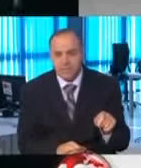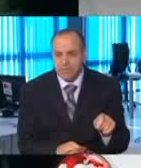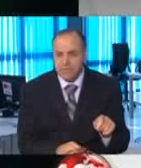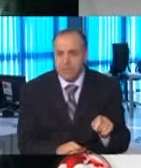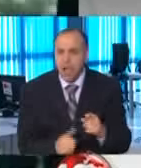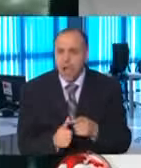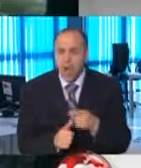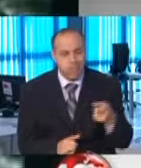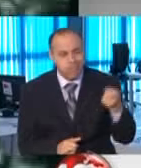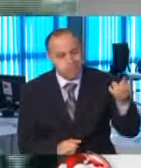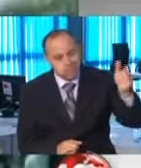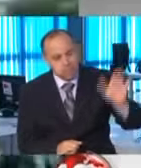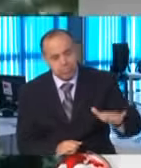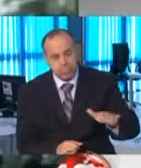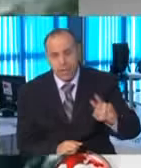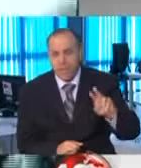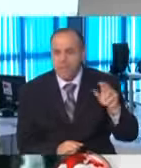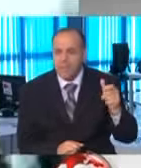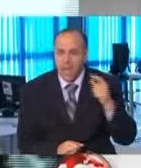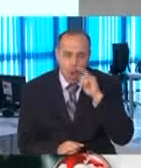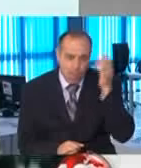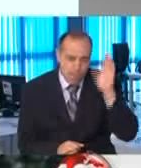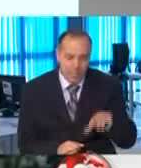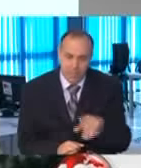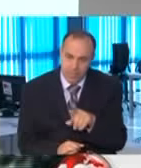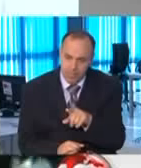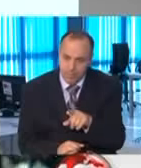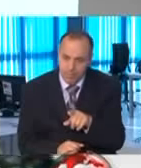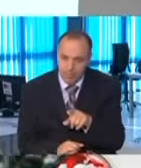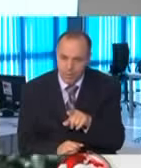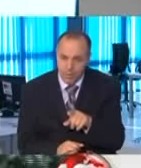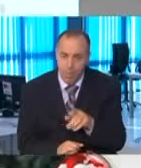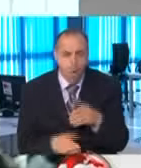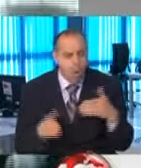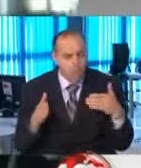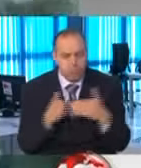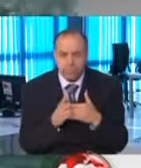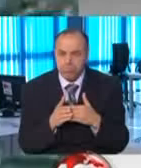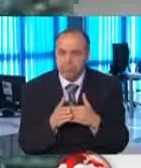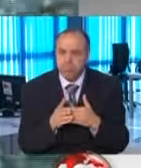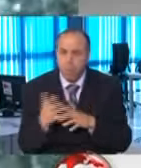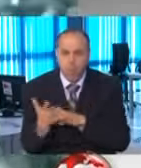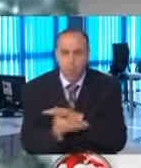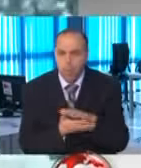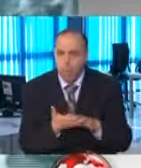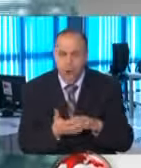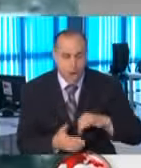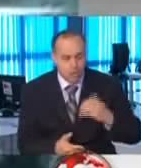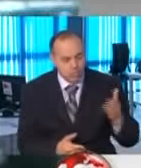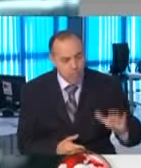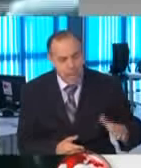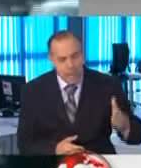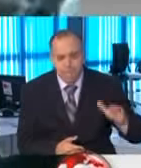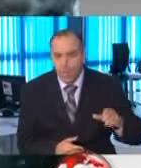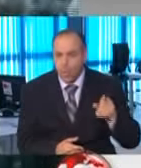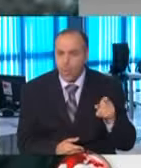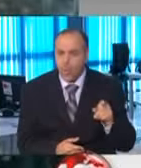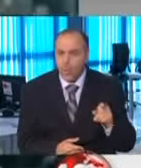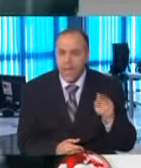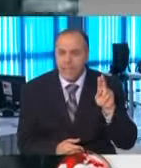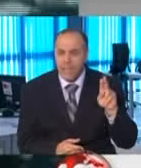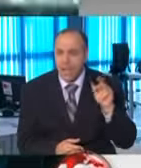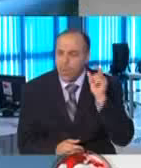ليسقط أول شهيد بتالا محمد الجملي، وتتالت الصدمات لتسفك دماء الشهداء بكل من